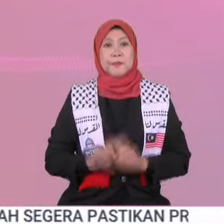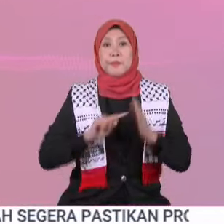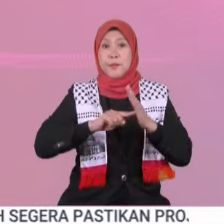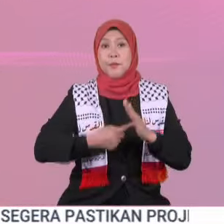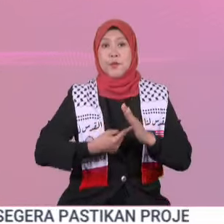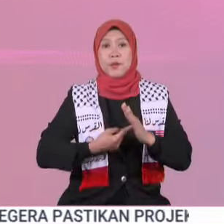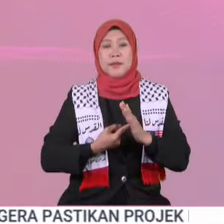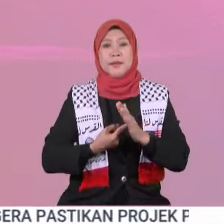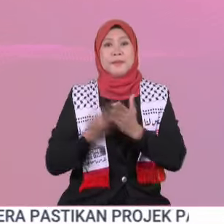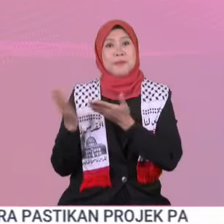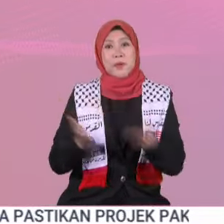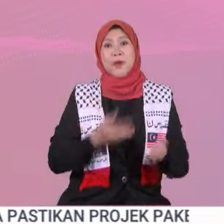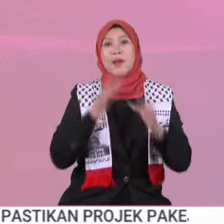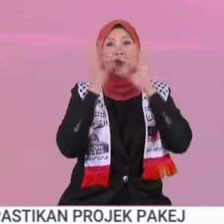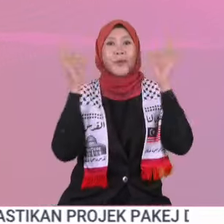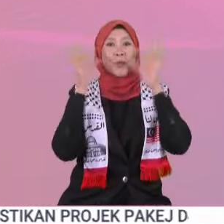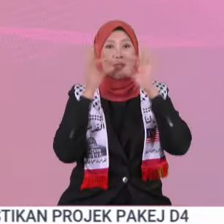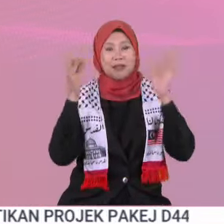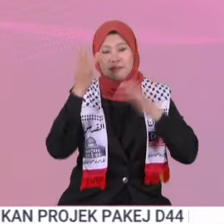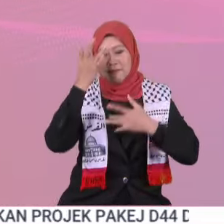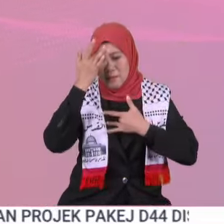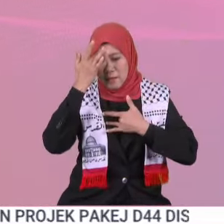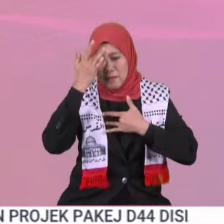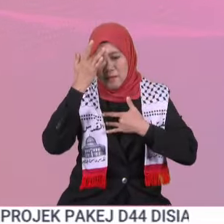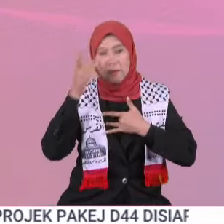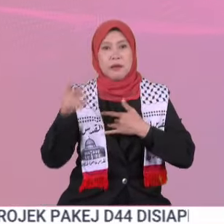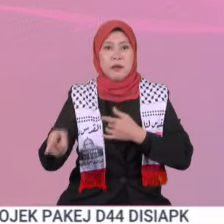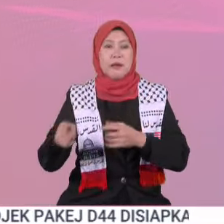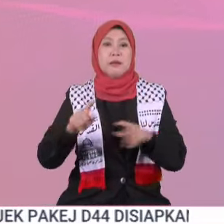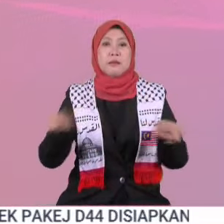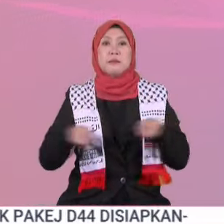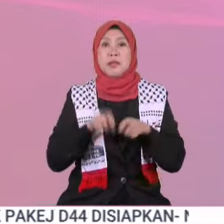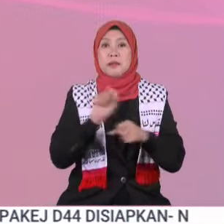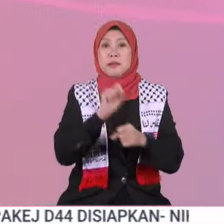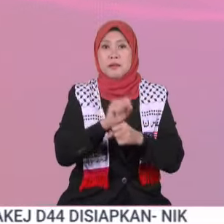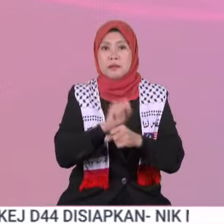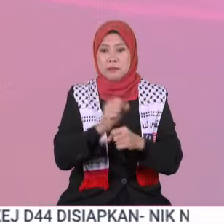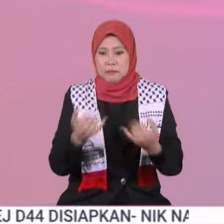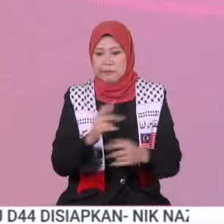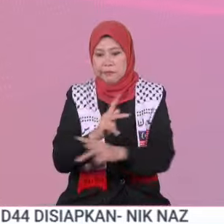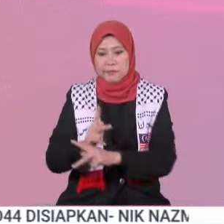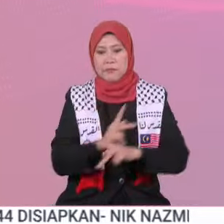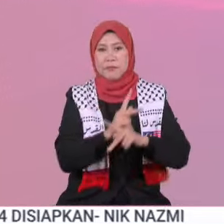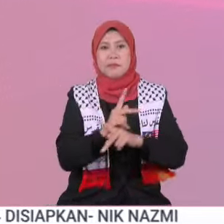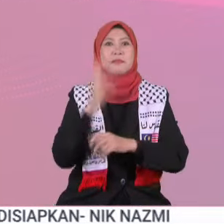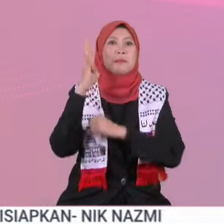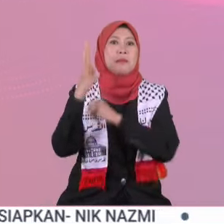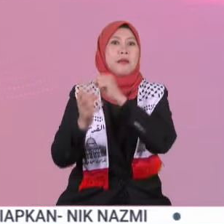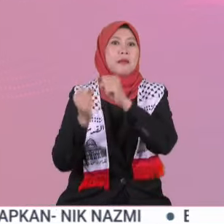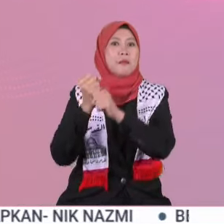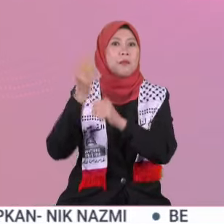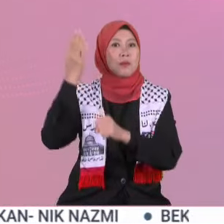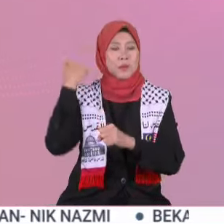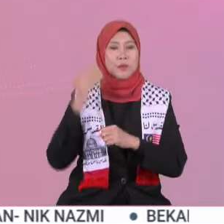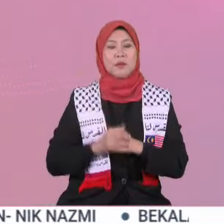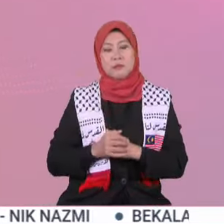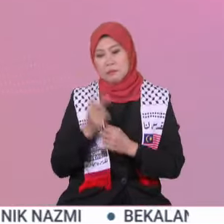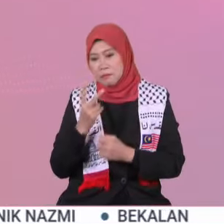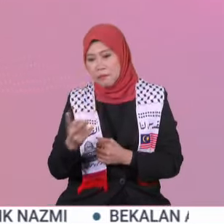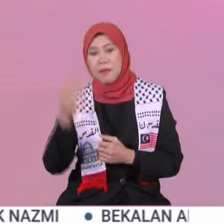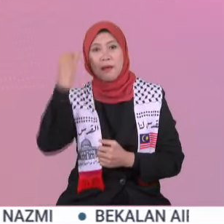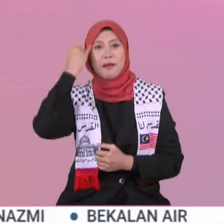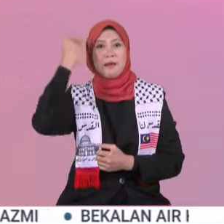Bermula dengan membawa kucing jalanan sakit dan terbuang ke tempat kerja untuk dirawat dan dipelihara kira-kira 4 tahun lalu. Usaha itu